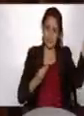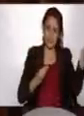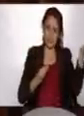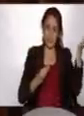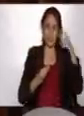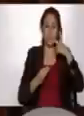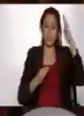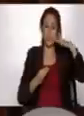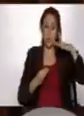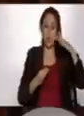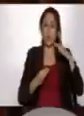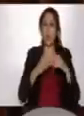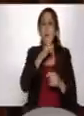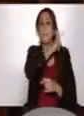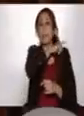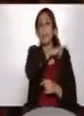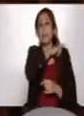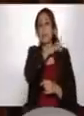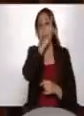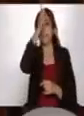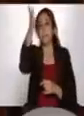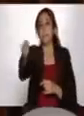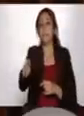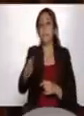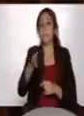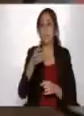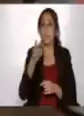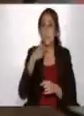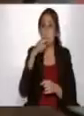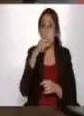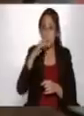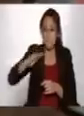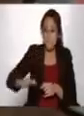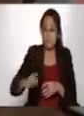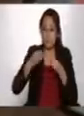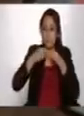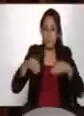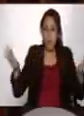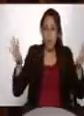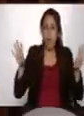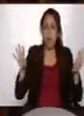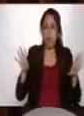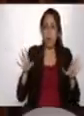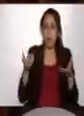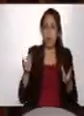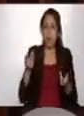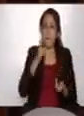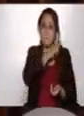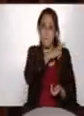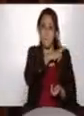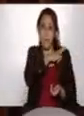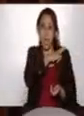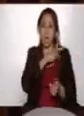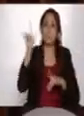من دي، رحنا احنا الثلاثة المركز، بلغنا، رحنا لقينا البلد مليانة مباحث